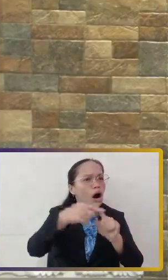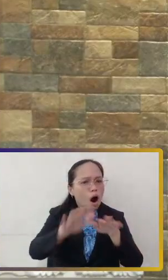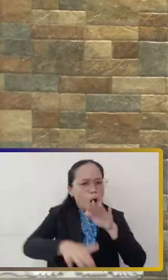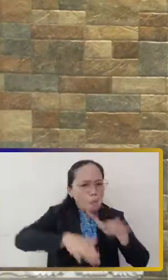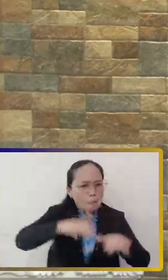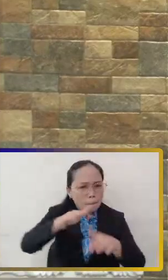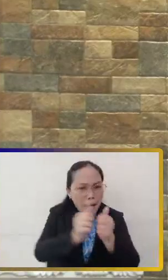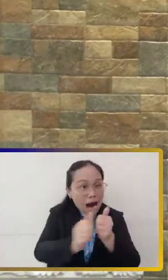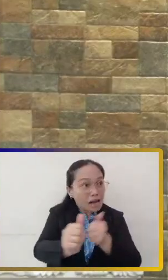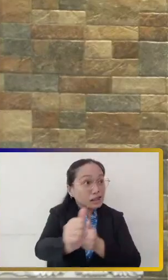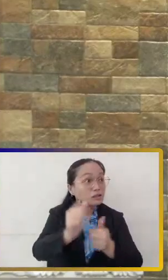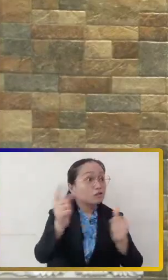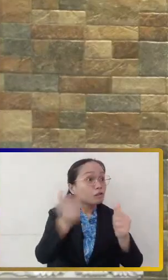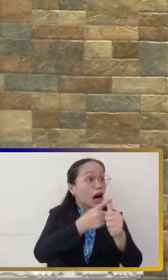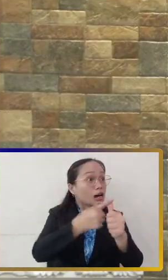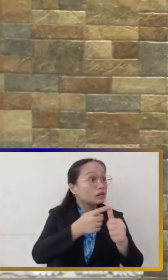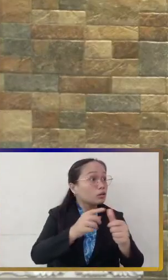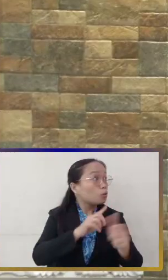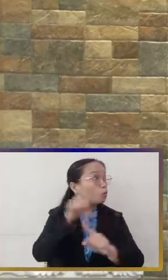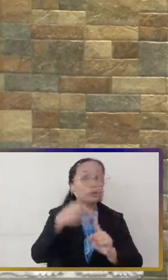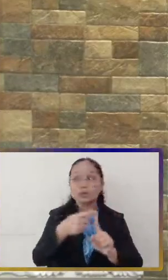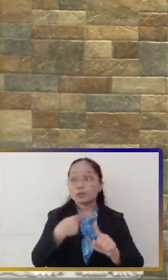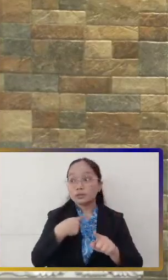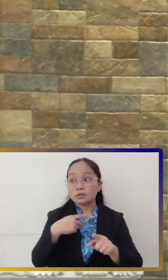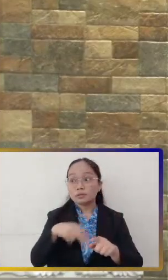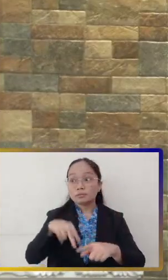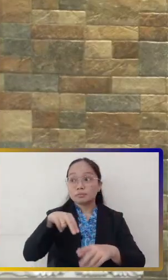noong nilapat nila yung kanilang paa doon sa